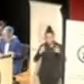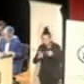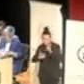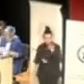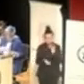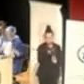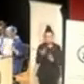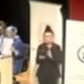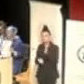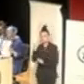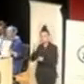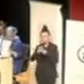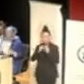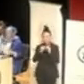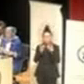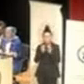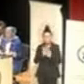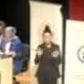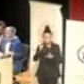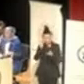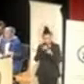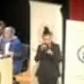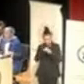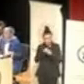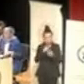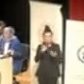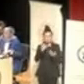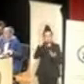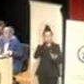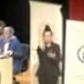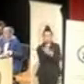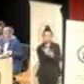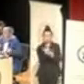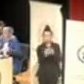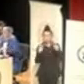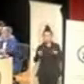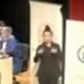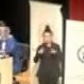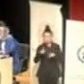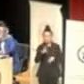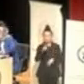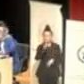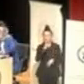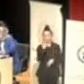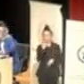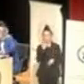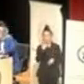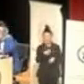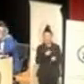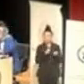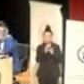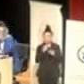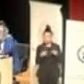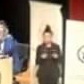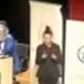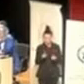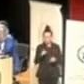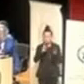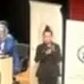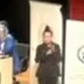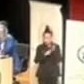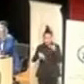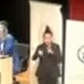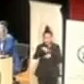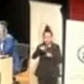için son 3 senedir de mobil uygulamayla da hizmet vermekteyiz. Üyelerimiz TC kimlik numaraları